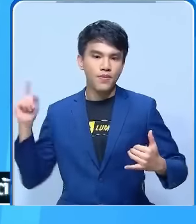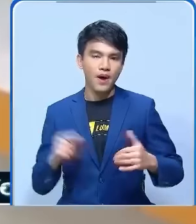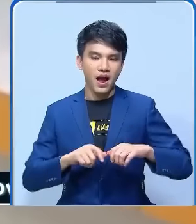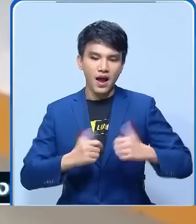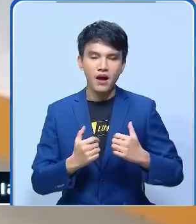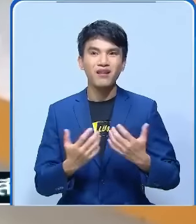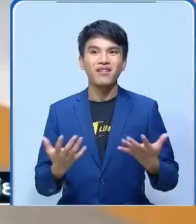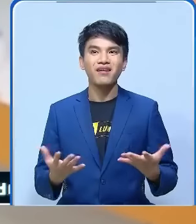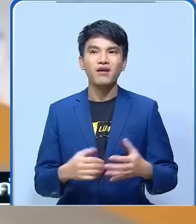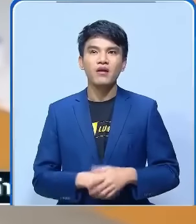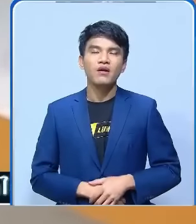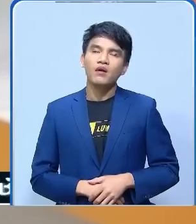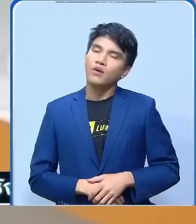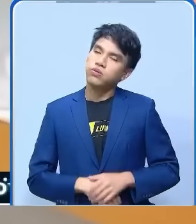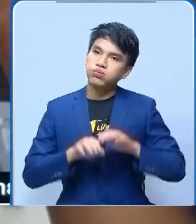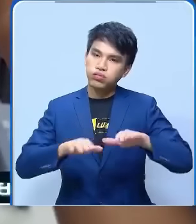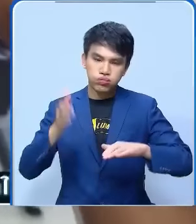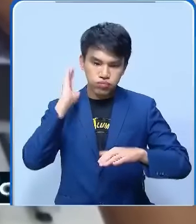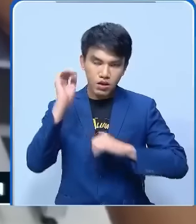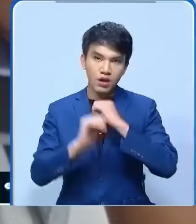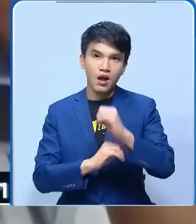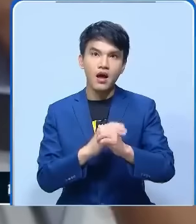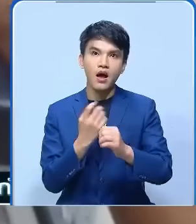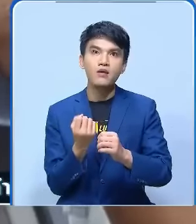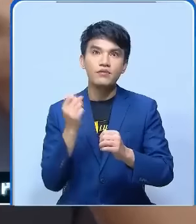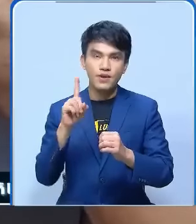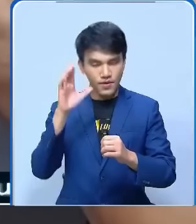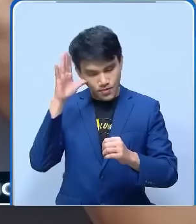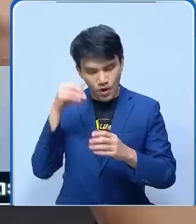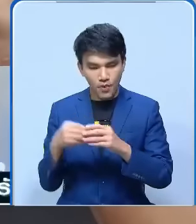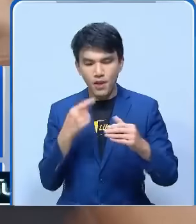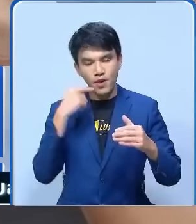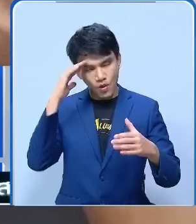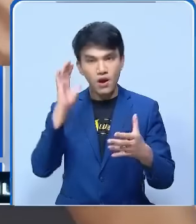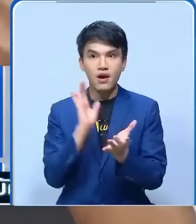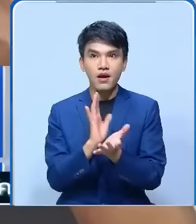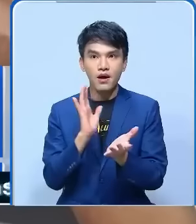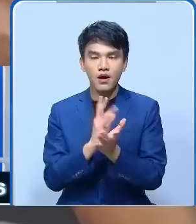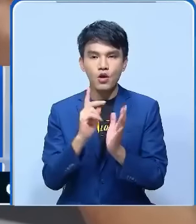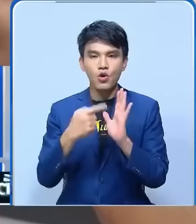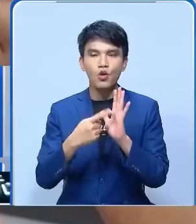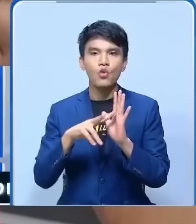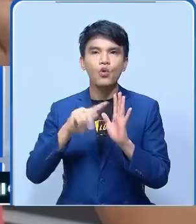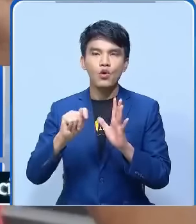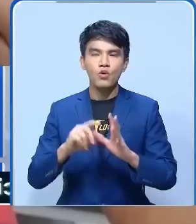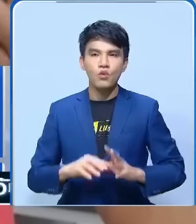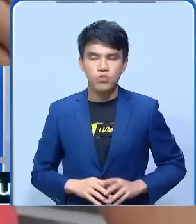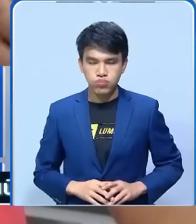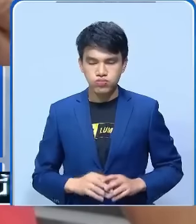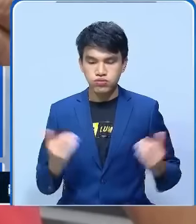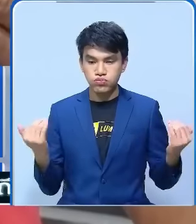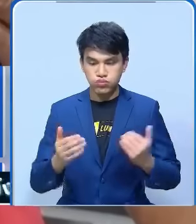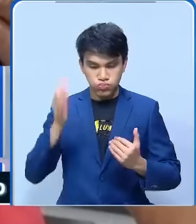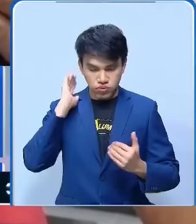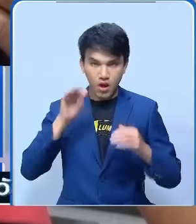มันใช่เรื่องไหม ตีหนักไป เด็กชายอายุแค่11ขวบนี่พ่อพาไปแจ้งความที่สภ.คูคตปทุมธานีลูกชาย